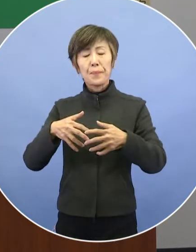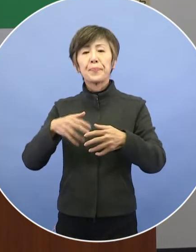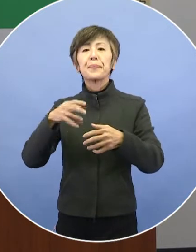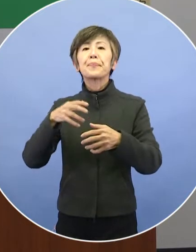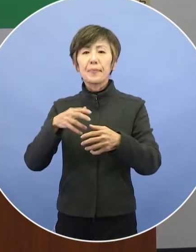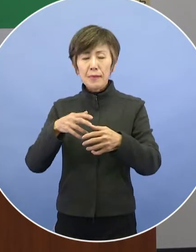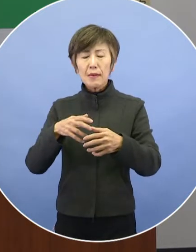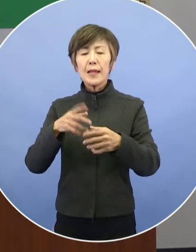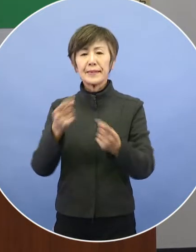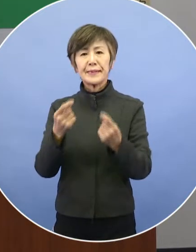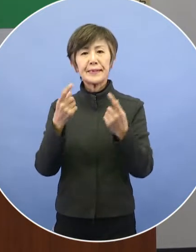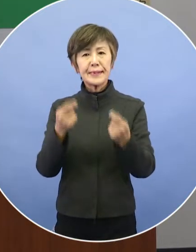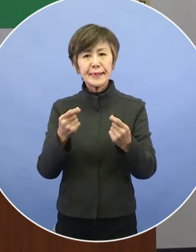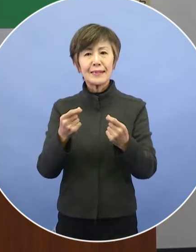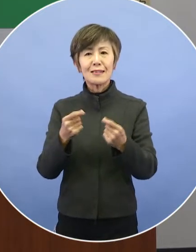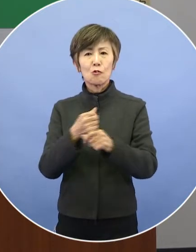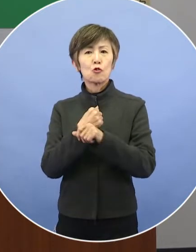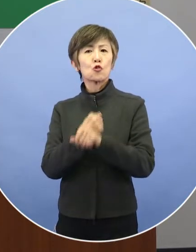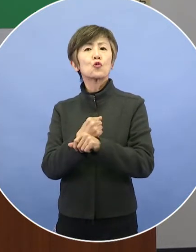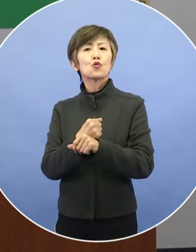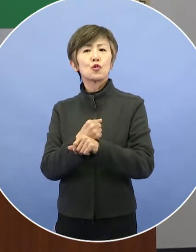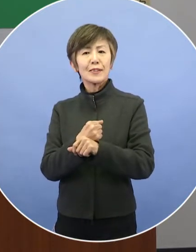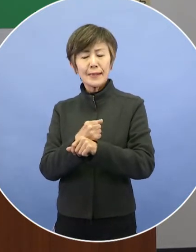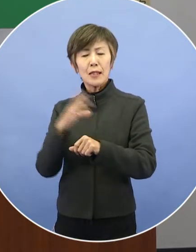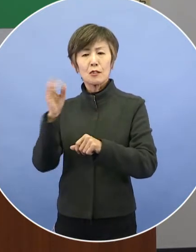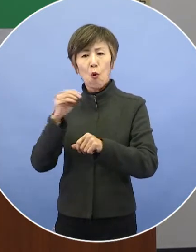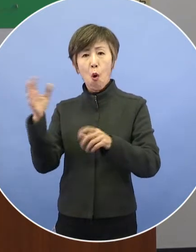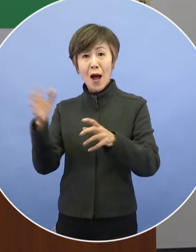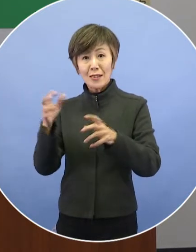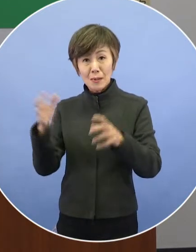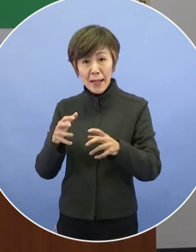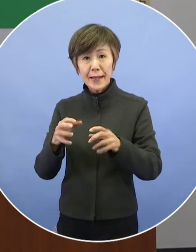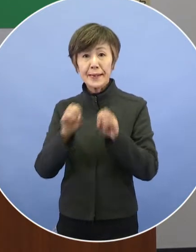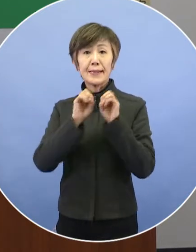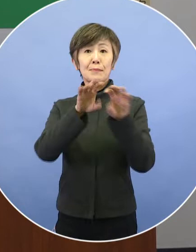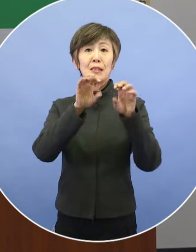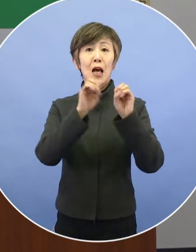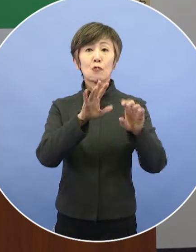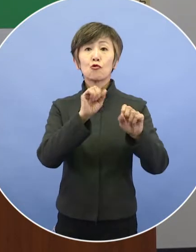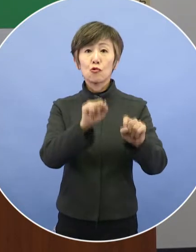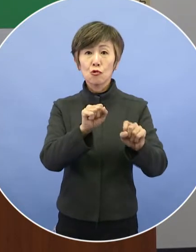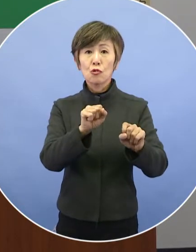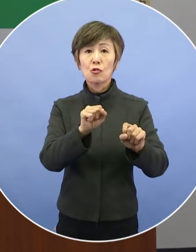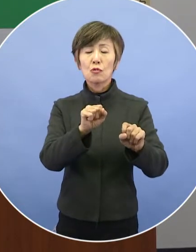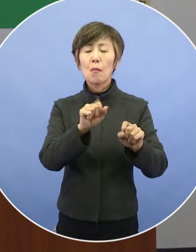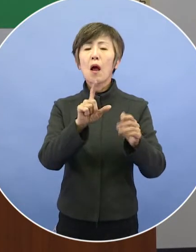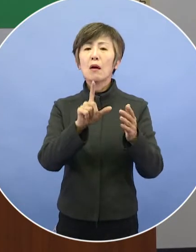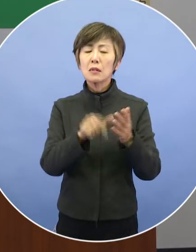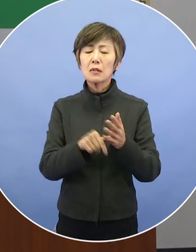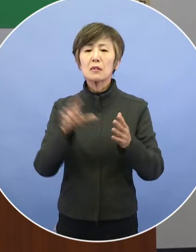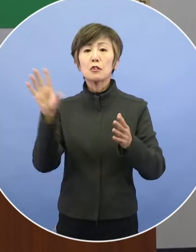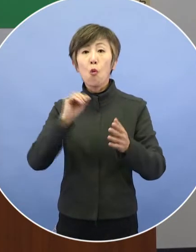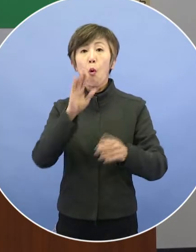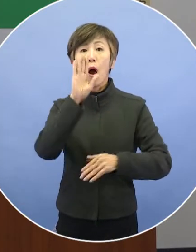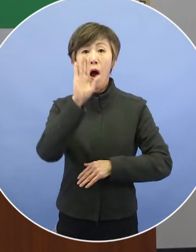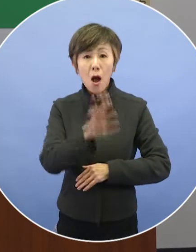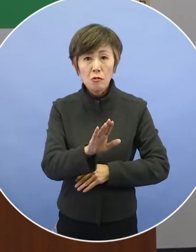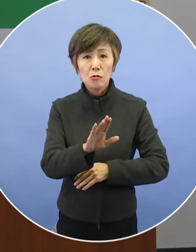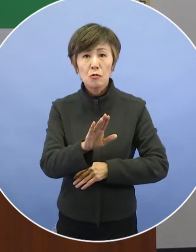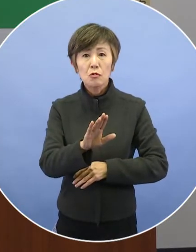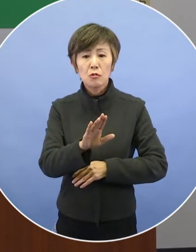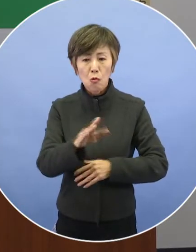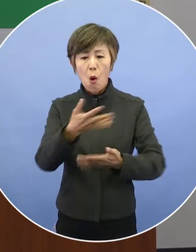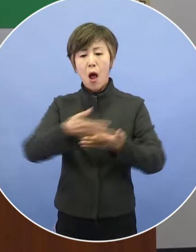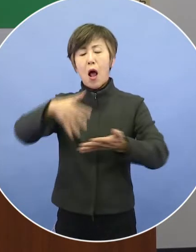Vを整備して事前情報集めて流してそしたら今度は波を上げるという作業もできるそうです